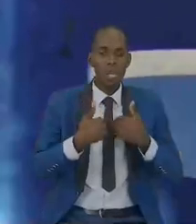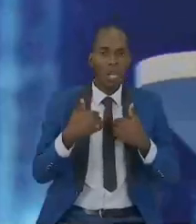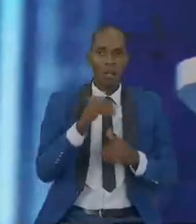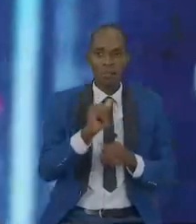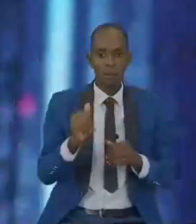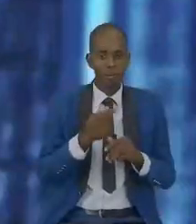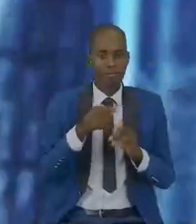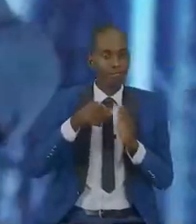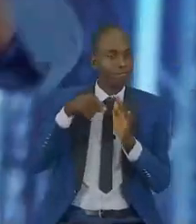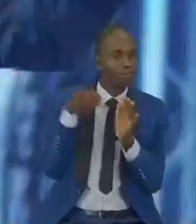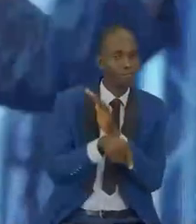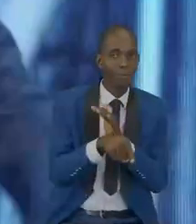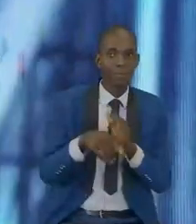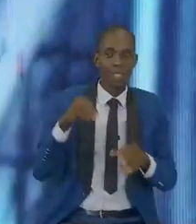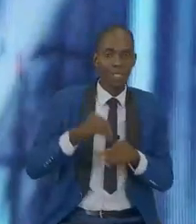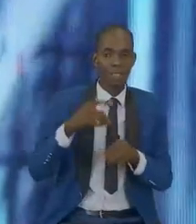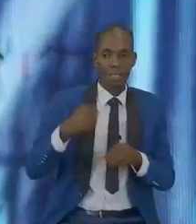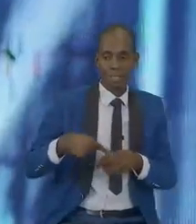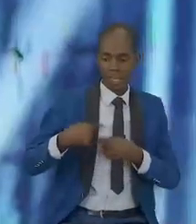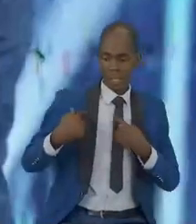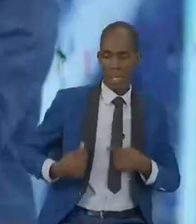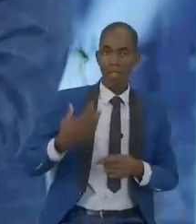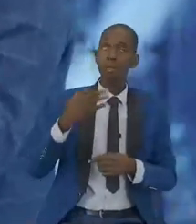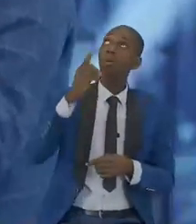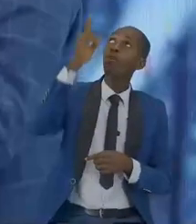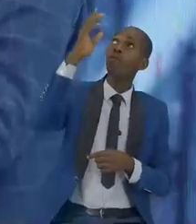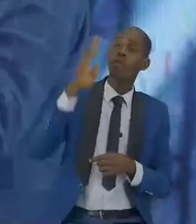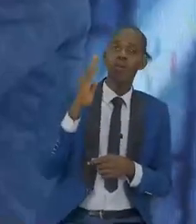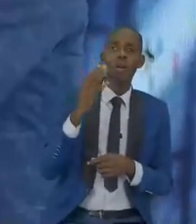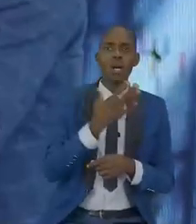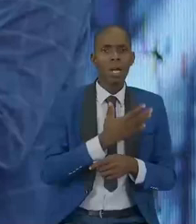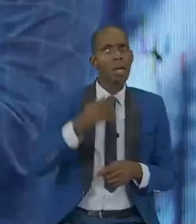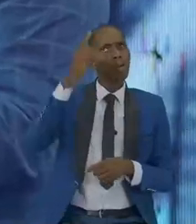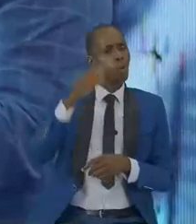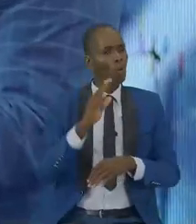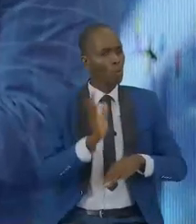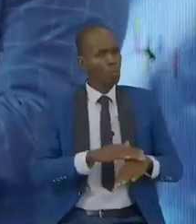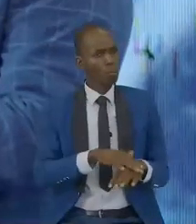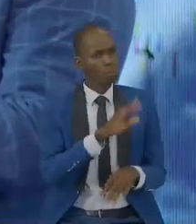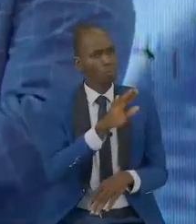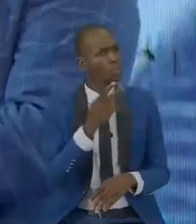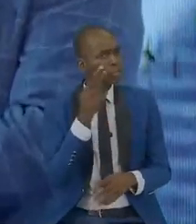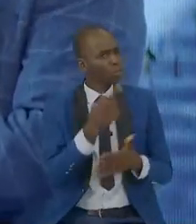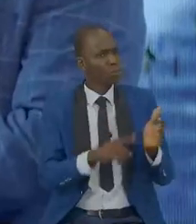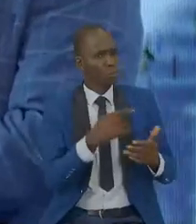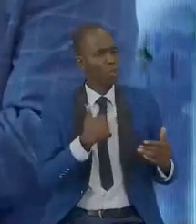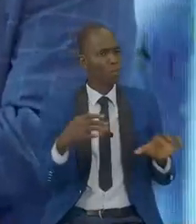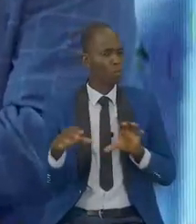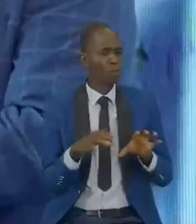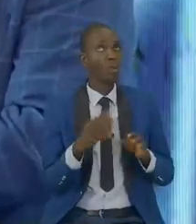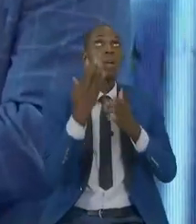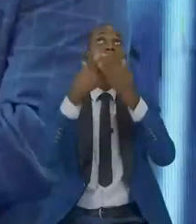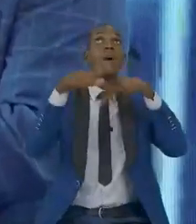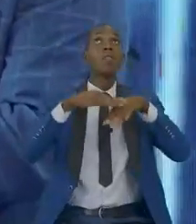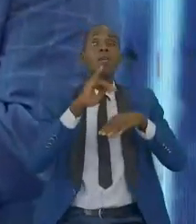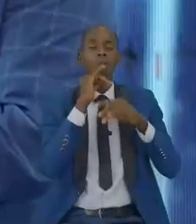repentance. Tu mets un poignard dans le cœur d'amour de Dieu. Et tu dis, mais